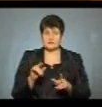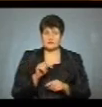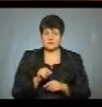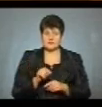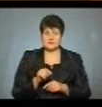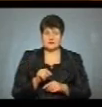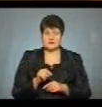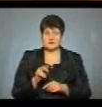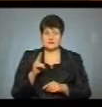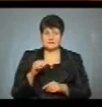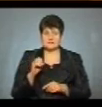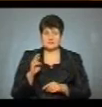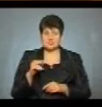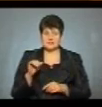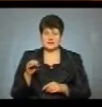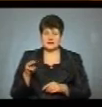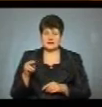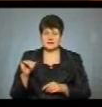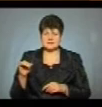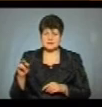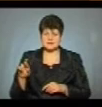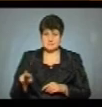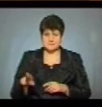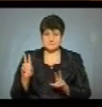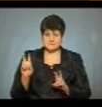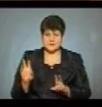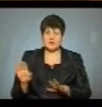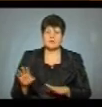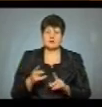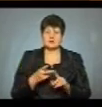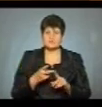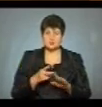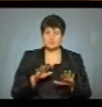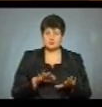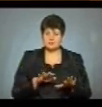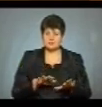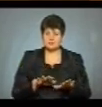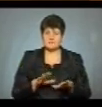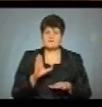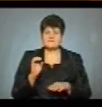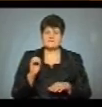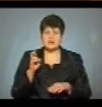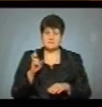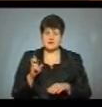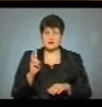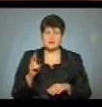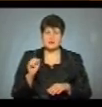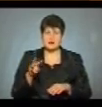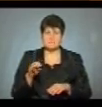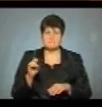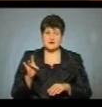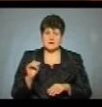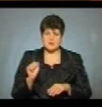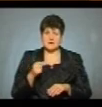– диджиталізація. Так? А на другому місці у нас написання слова «вебкамера». Я попереджав про те, що